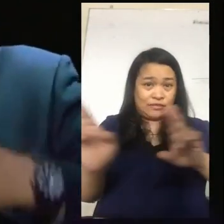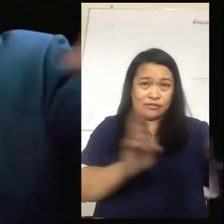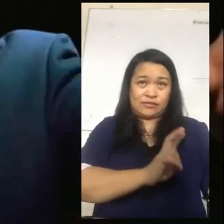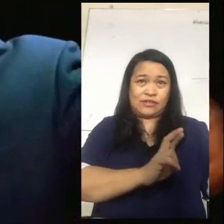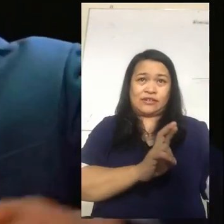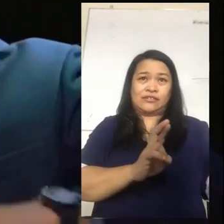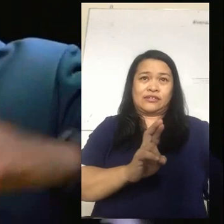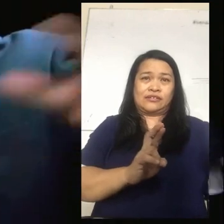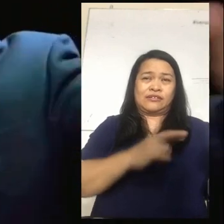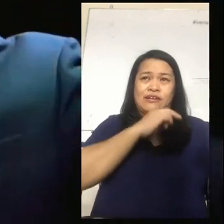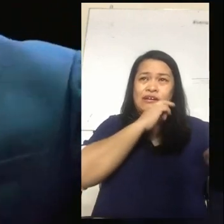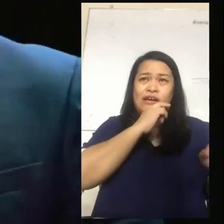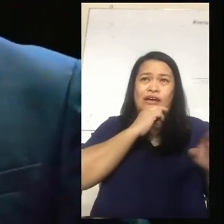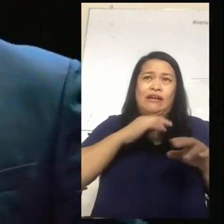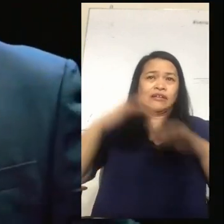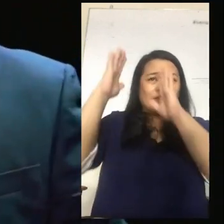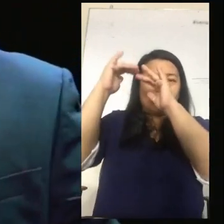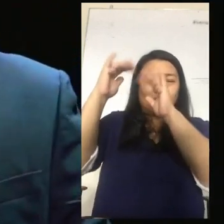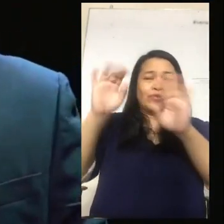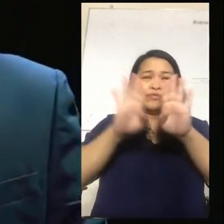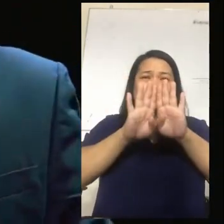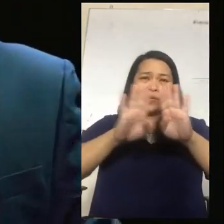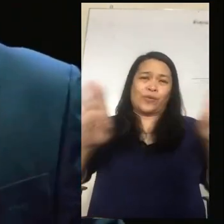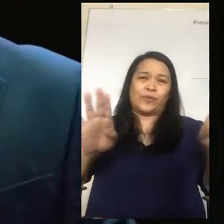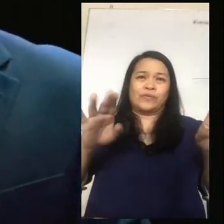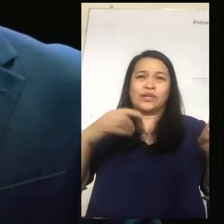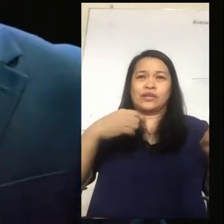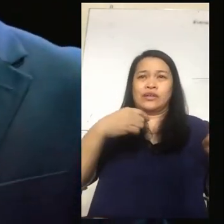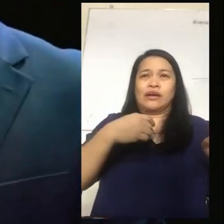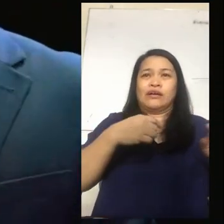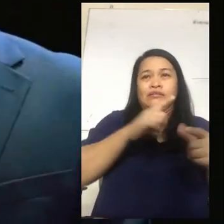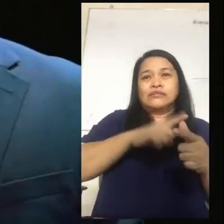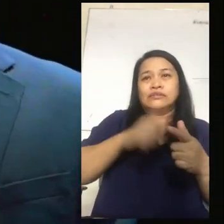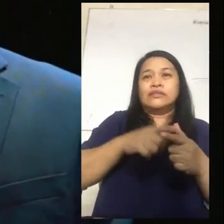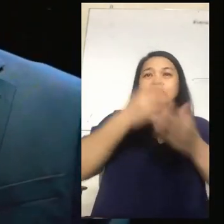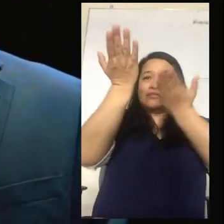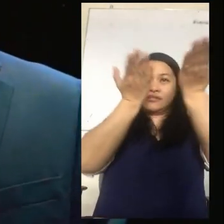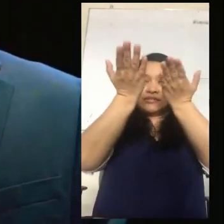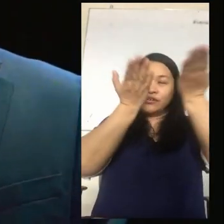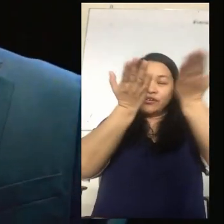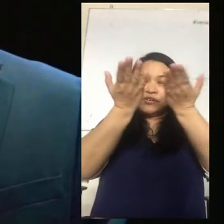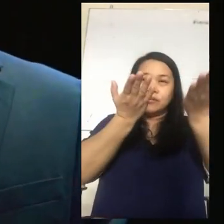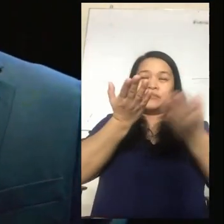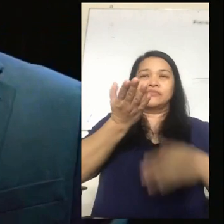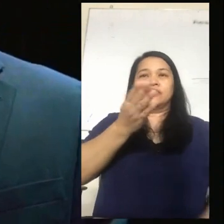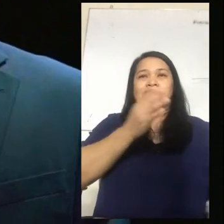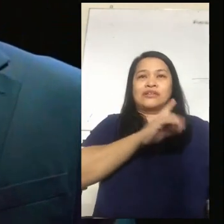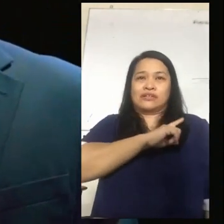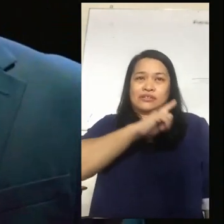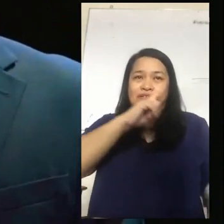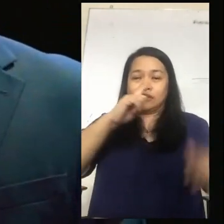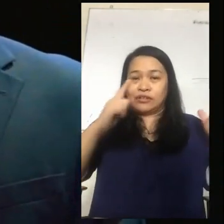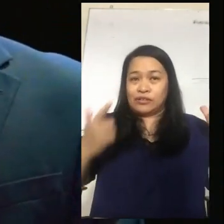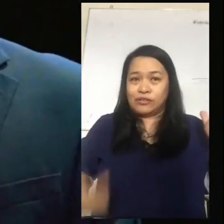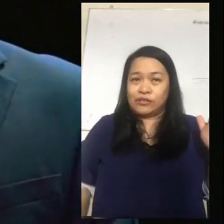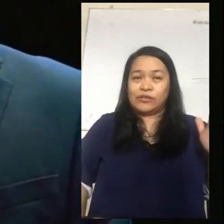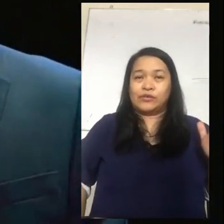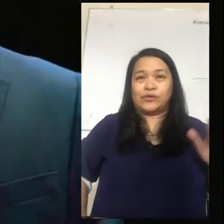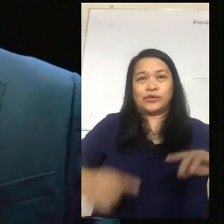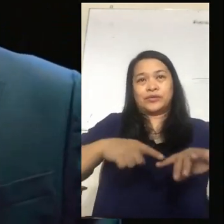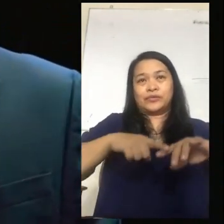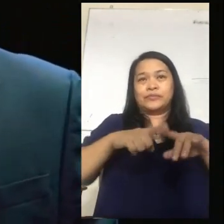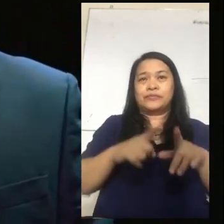sana mabuksan na ito so I could serve the Lord. But right now, what you could do is do what you need to do to serve the Lord via yung